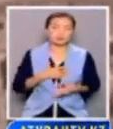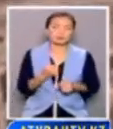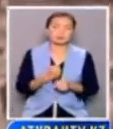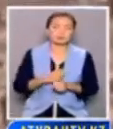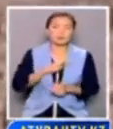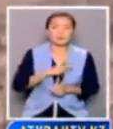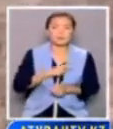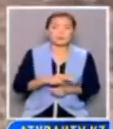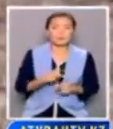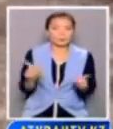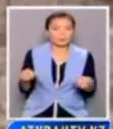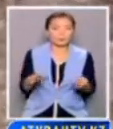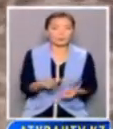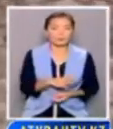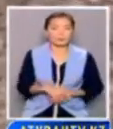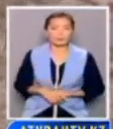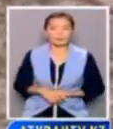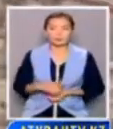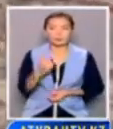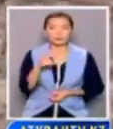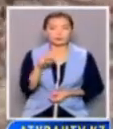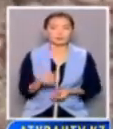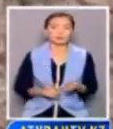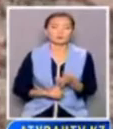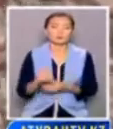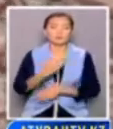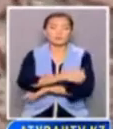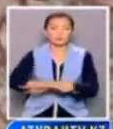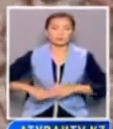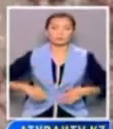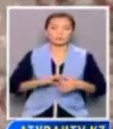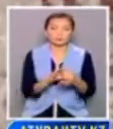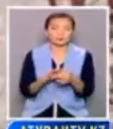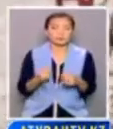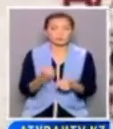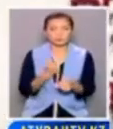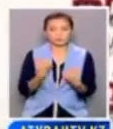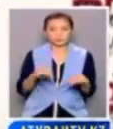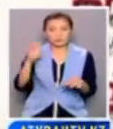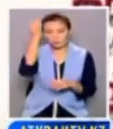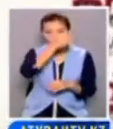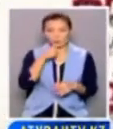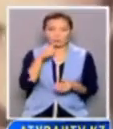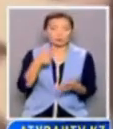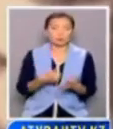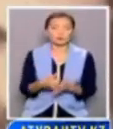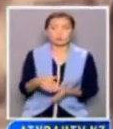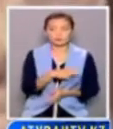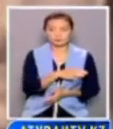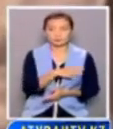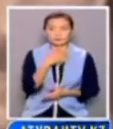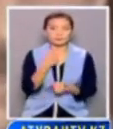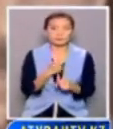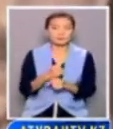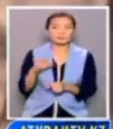да талмауытты кезең болды. 100 жыл бұрын басталған территория тұтастығы үшін күрес тәуелсіздік жылдарына дейін жалғасты.